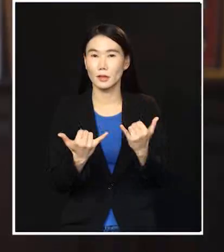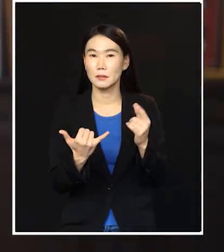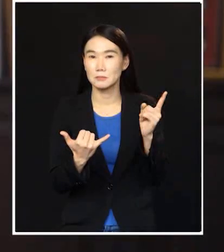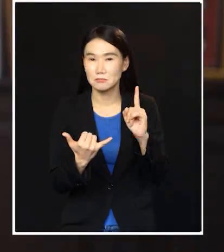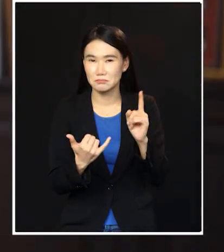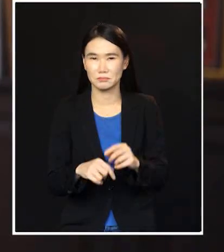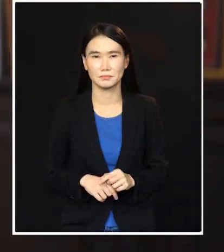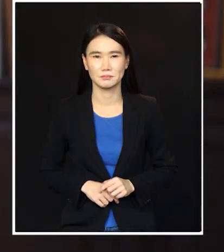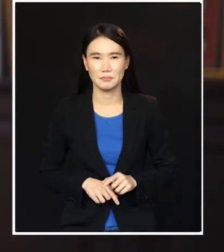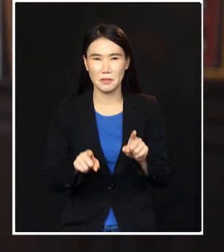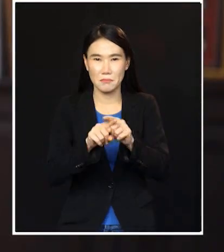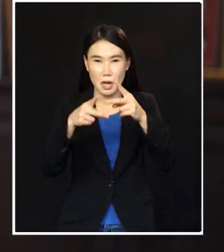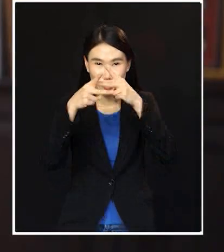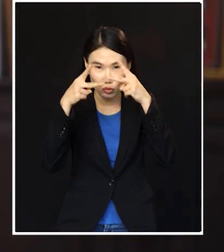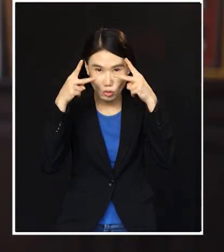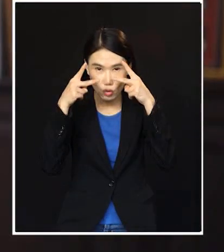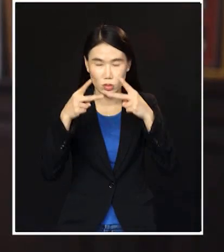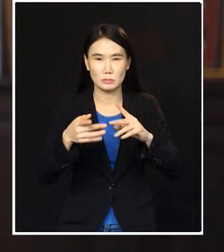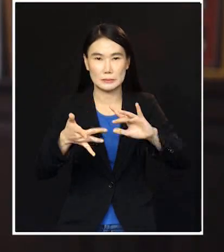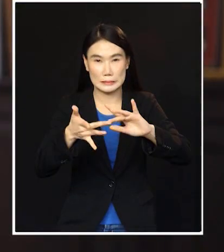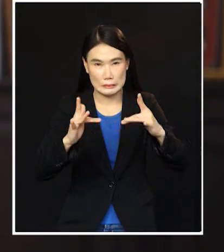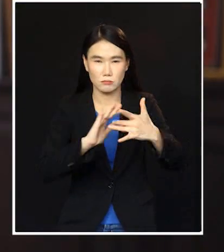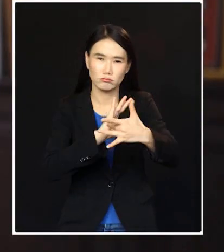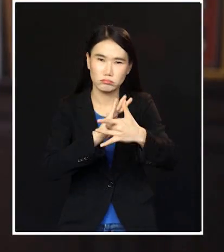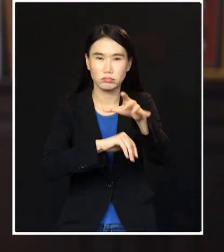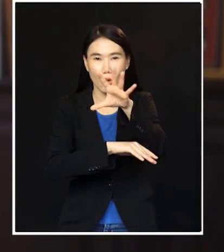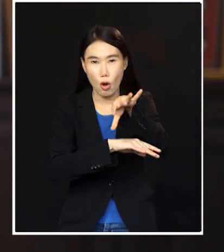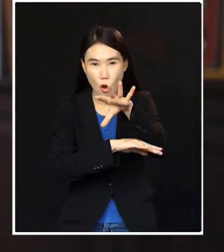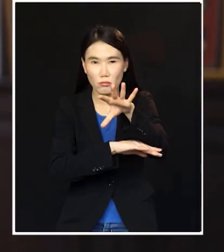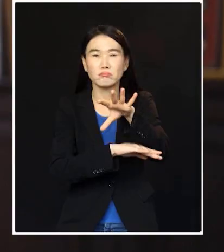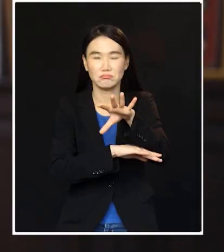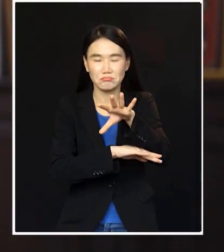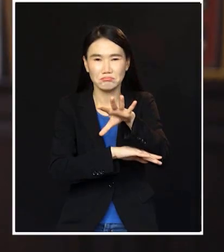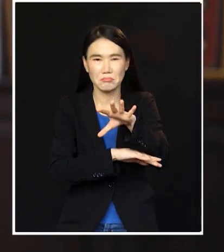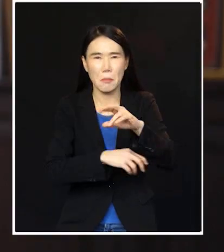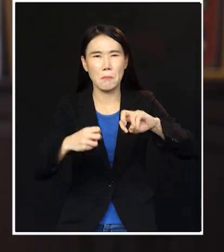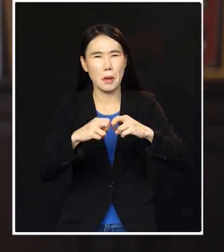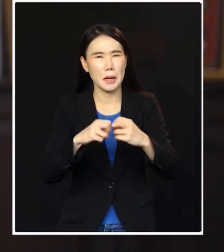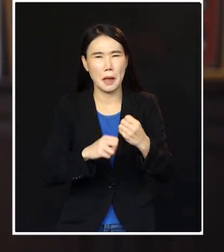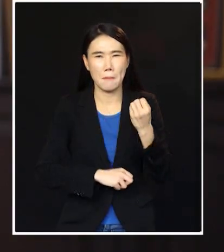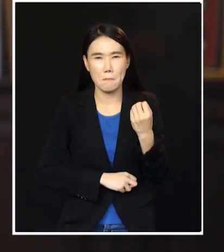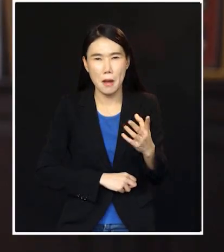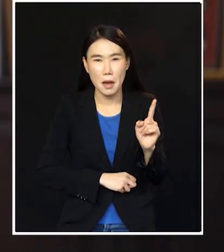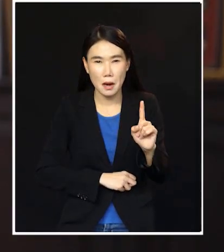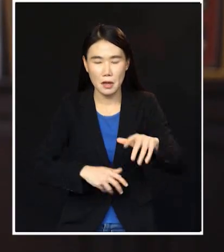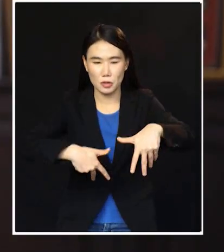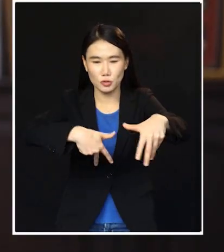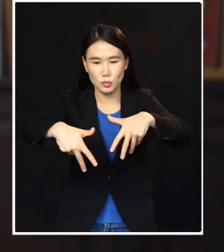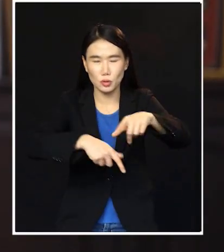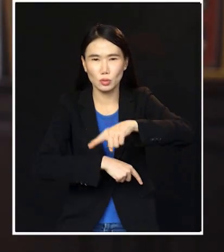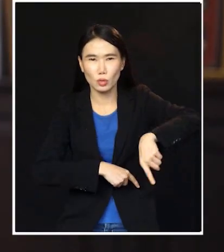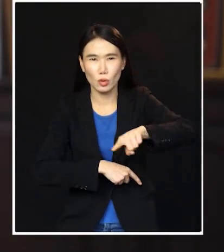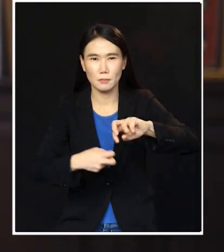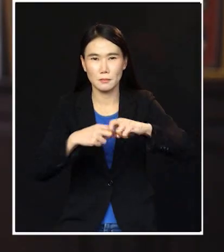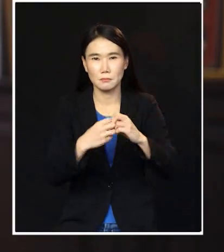ปัจจุบันอาชญากรรมทางเทคโนโลยีนะครับหรือว่าทางไซเบอร์เป็นภัยคุกคามสำคัญที่มาถึงประชา